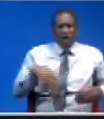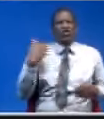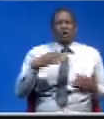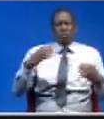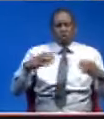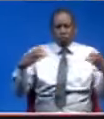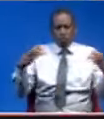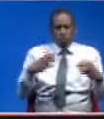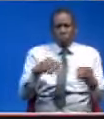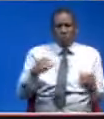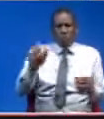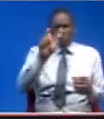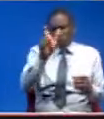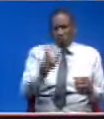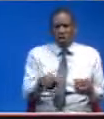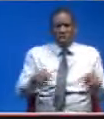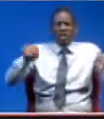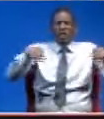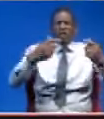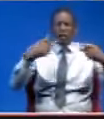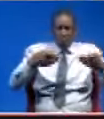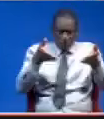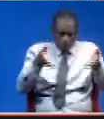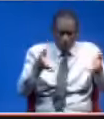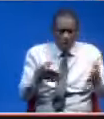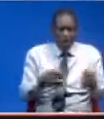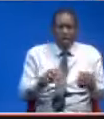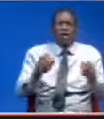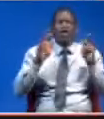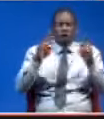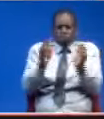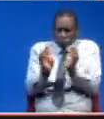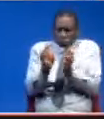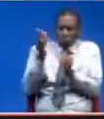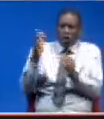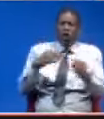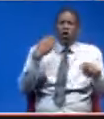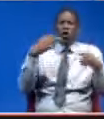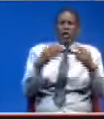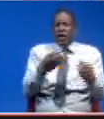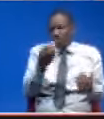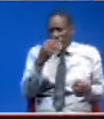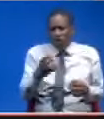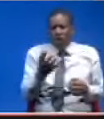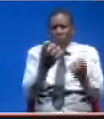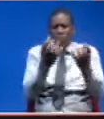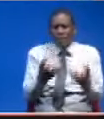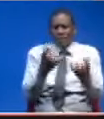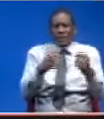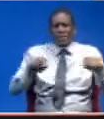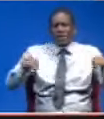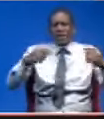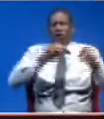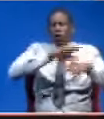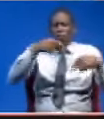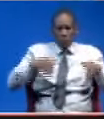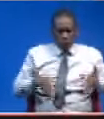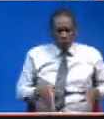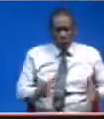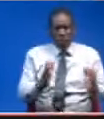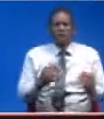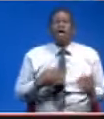region. Wamevamia watu kuanzia hapa, Kisumu ndogo yote, mahoteli, wamekula mandazi, wakivamia kila mtu barabarani. Kwa hivyo